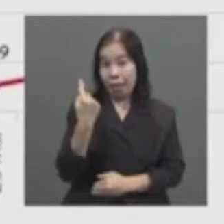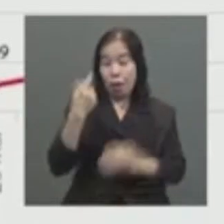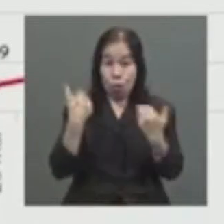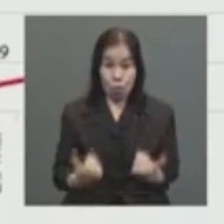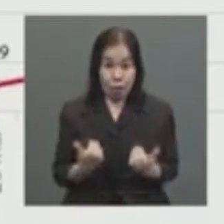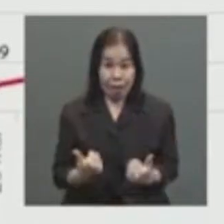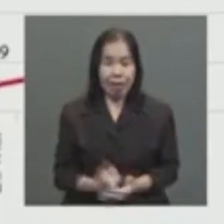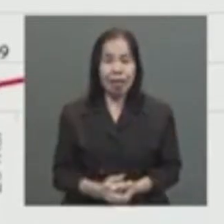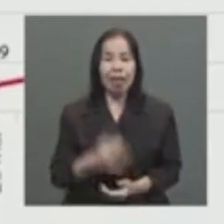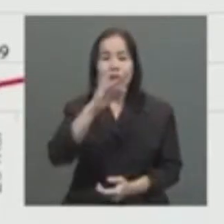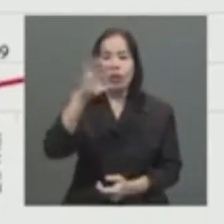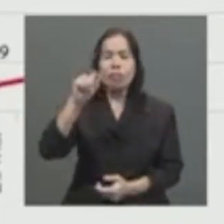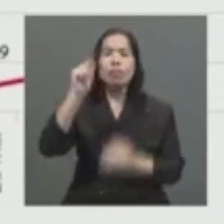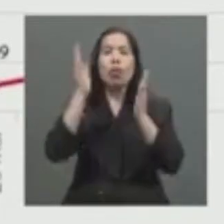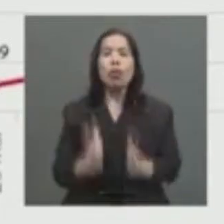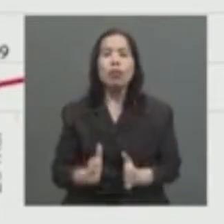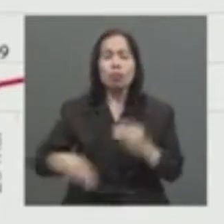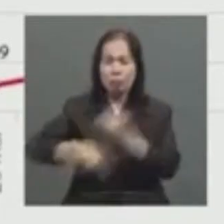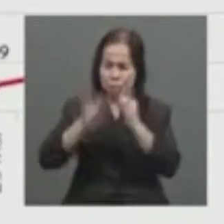ฮะซึ่งก็ก็ยังไม่น่าพึงพอใจเพราะวันละเป็นร้อยแต่มาดูในรายละเอียดในเคสใหม่นะครับจากค่ะวันนี้ก็คือ120